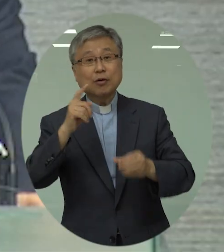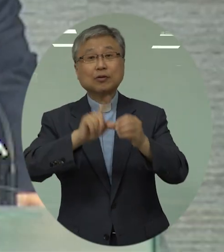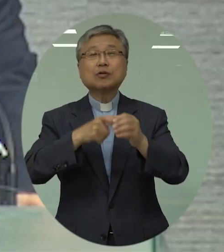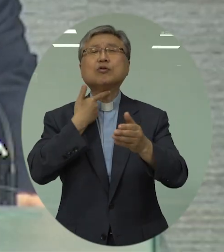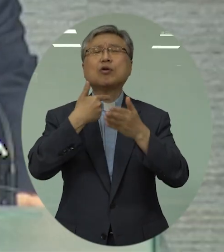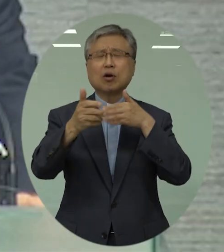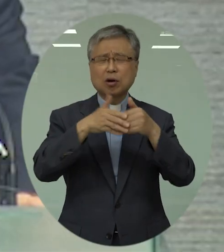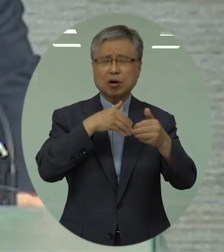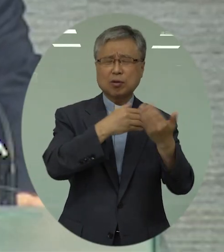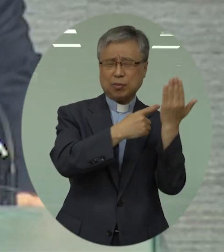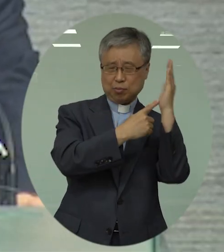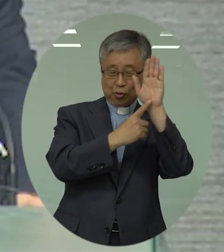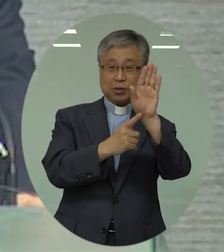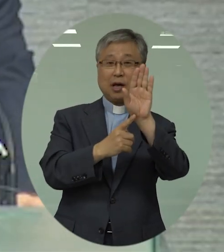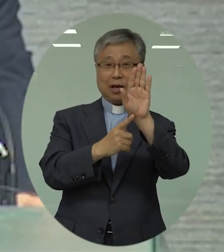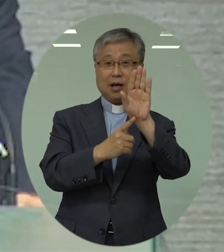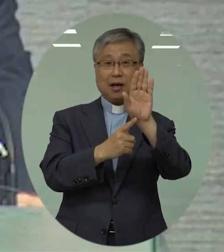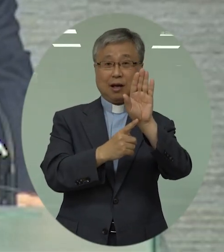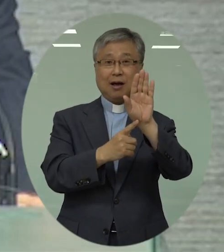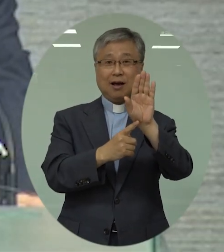경험을 묘사하고 있어요. 영적 경험.